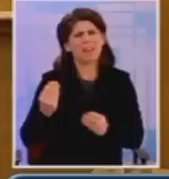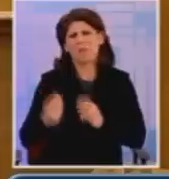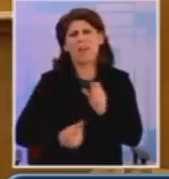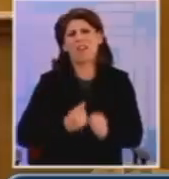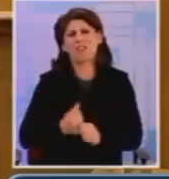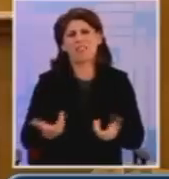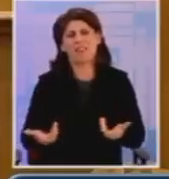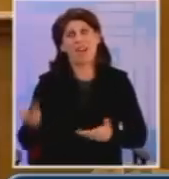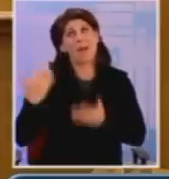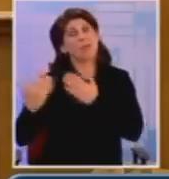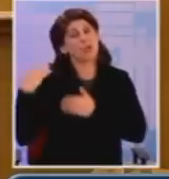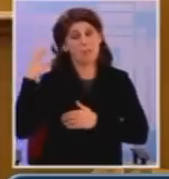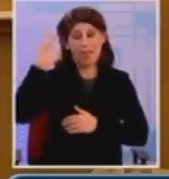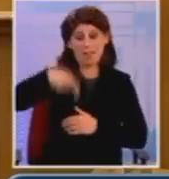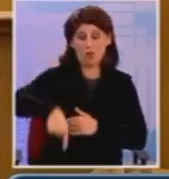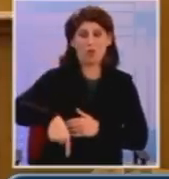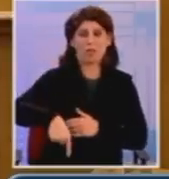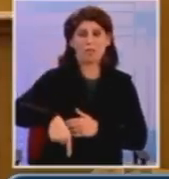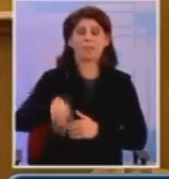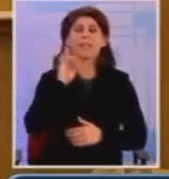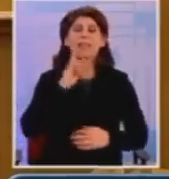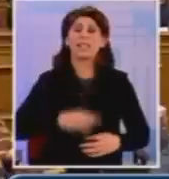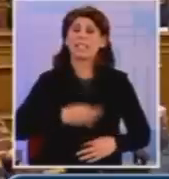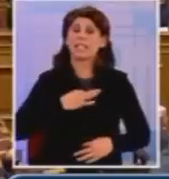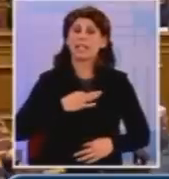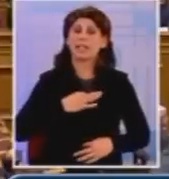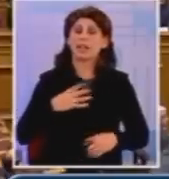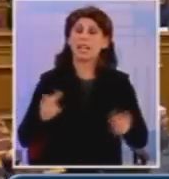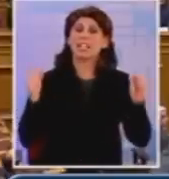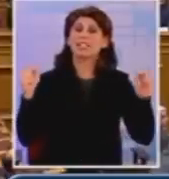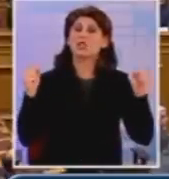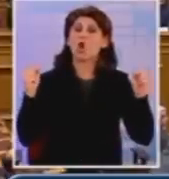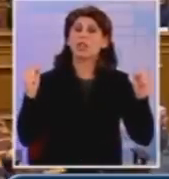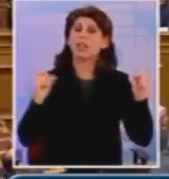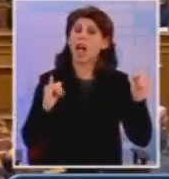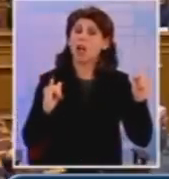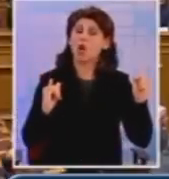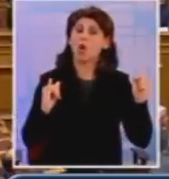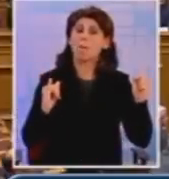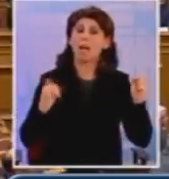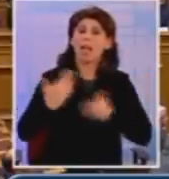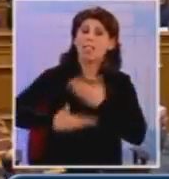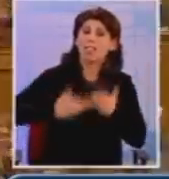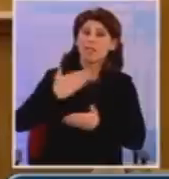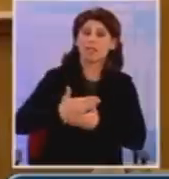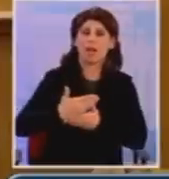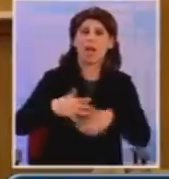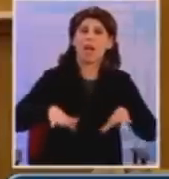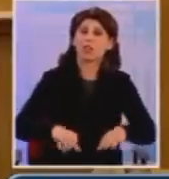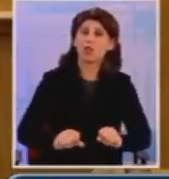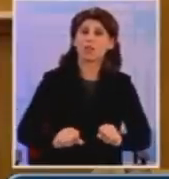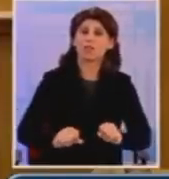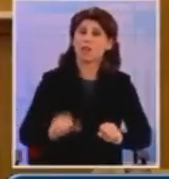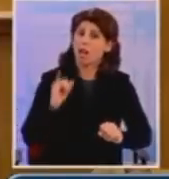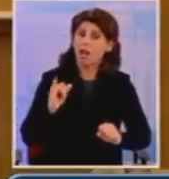βουλευτές. Είναι ακόμα ζώσα η γενιά της κατοχής και της εθνικής αντίστασης.